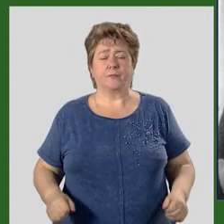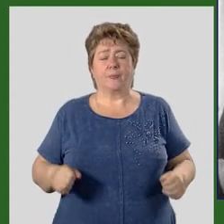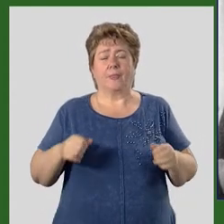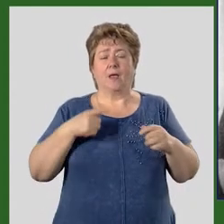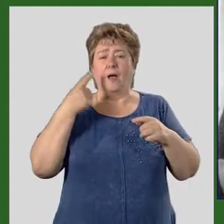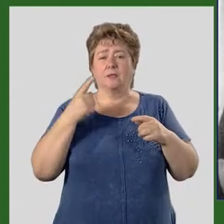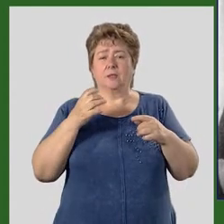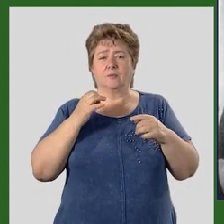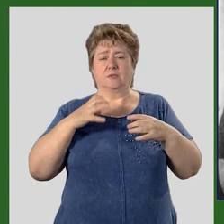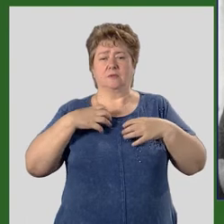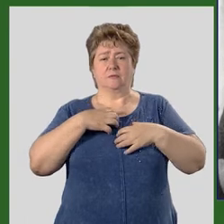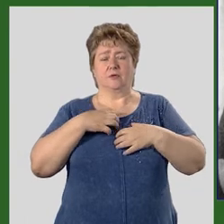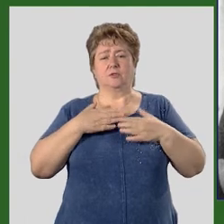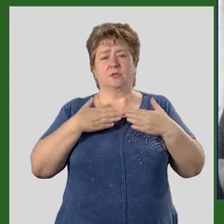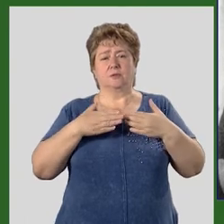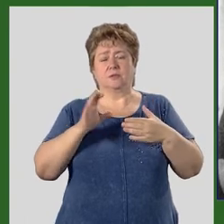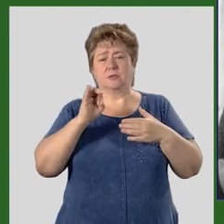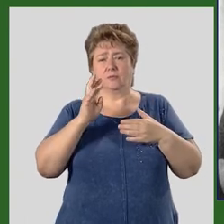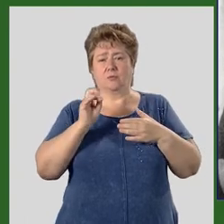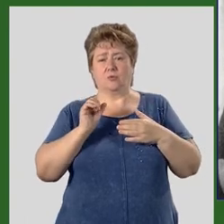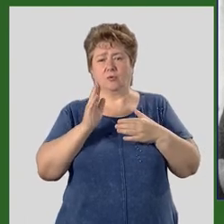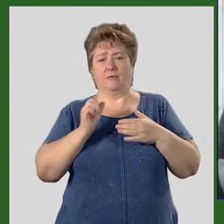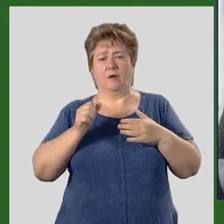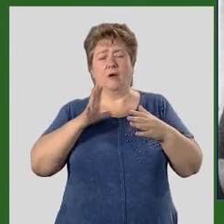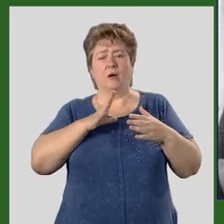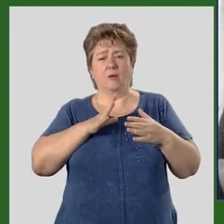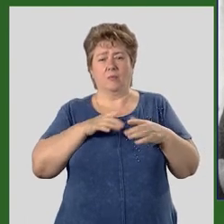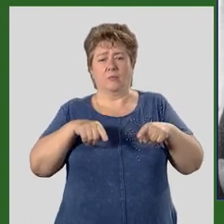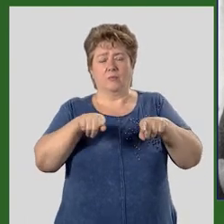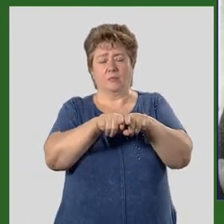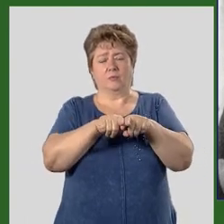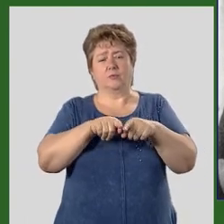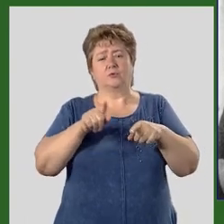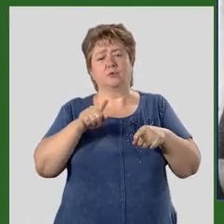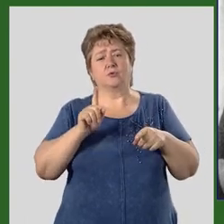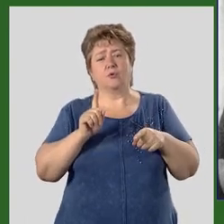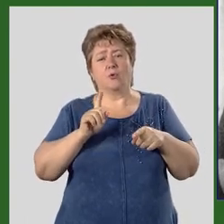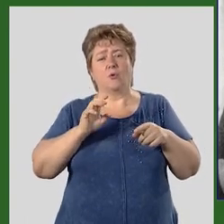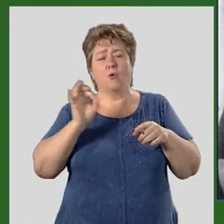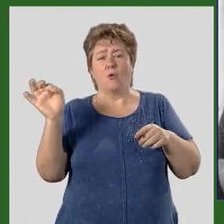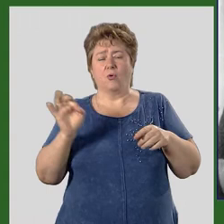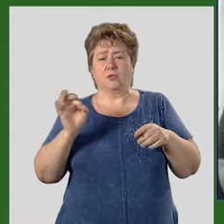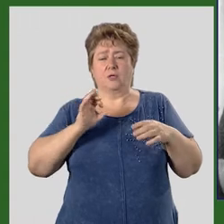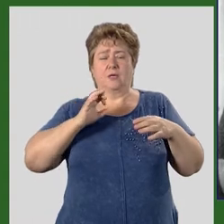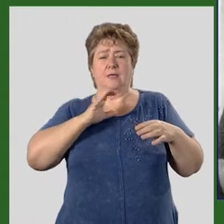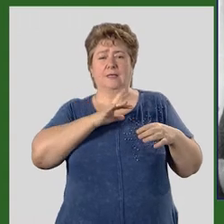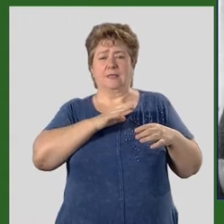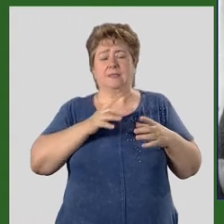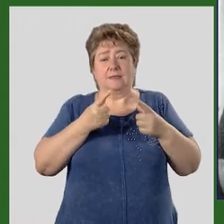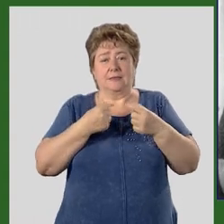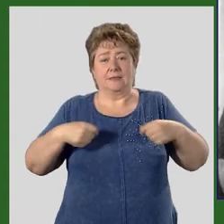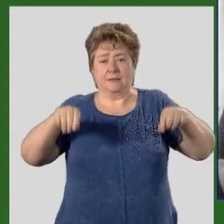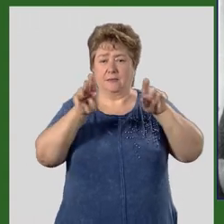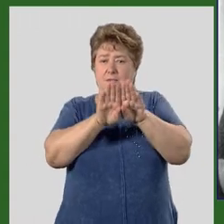Одним из серьезных открытий Семенова было также и то, что озеро Иссык-Куль –